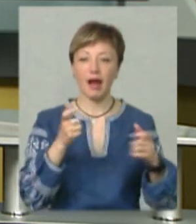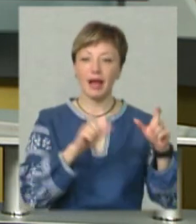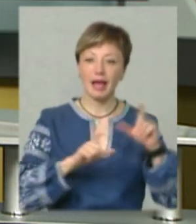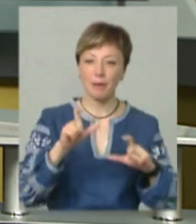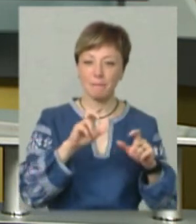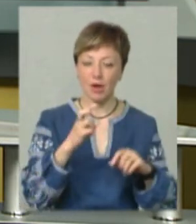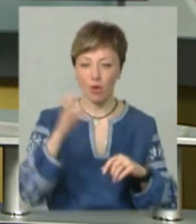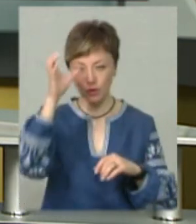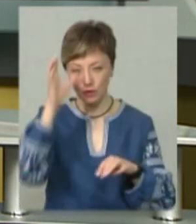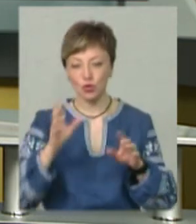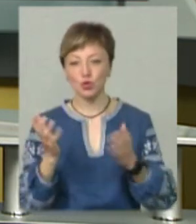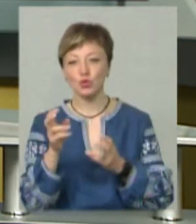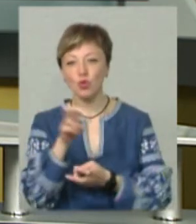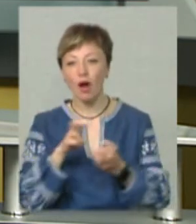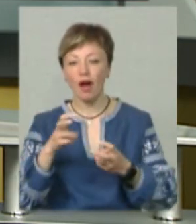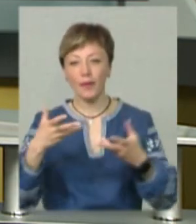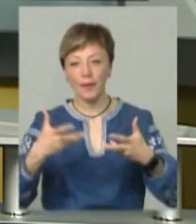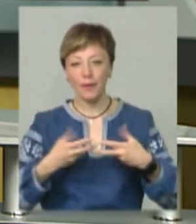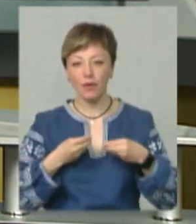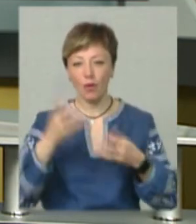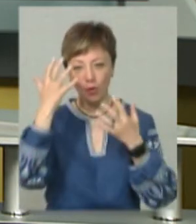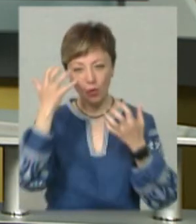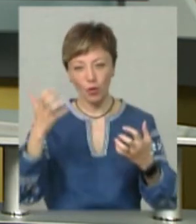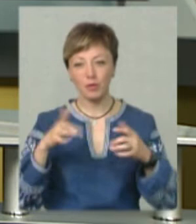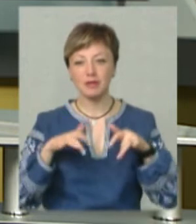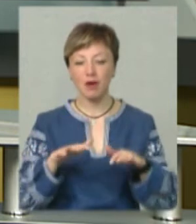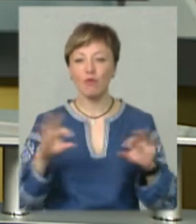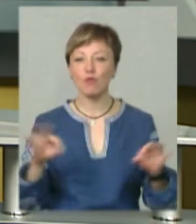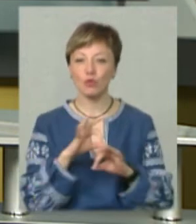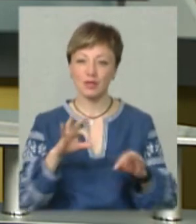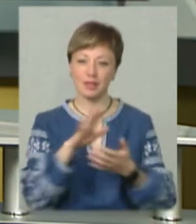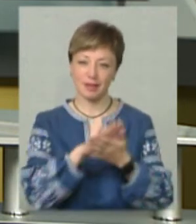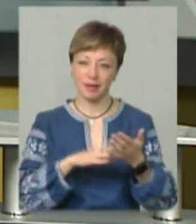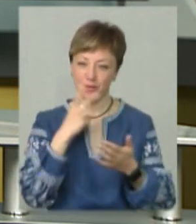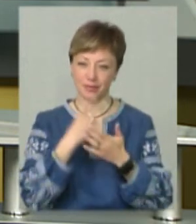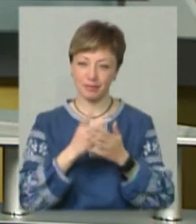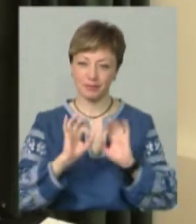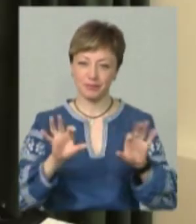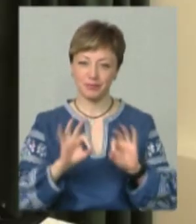за освітою шукає розраду у своїй улюбленій справі – музиці, бачила наша знімальна група.